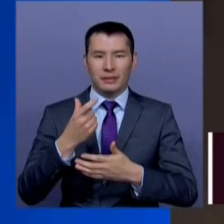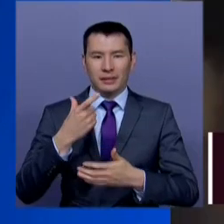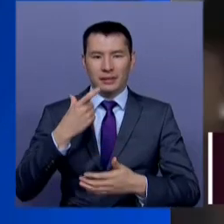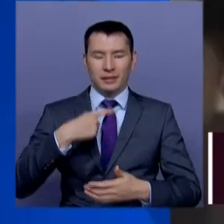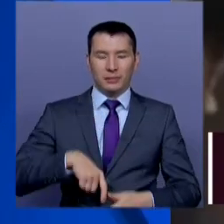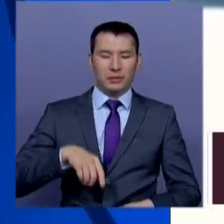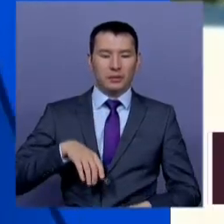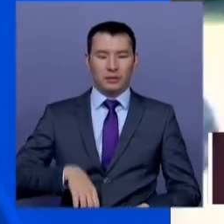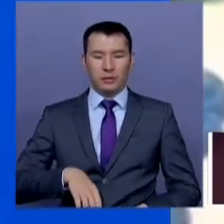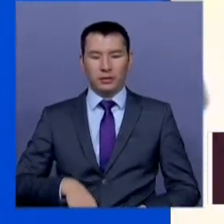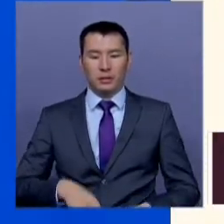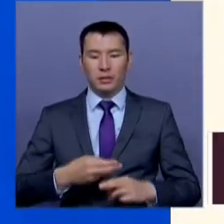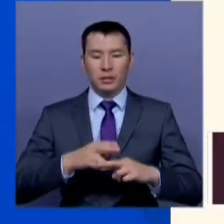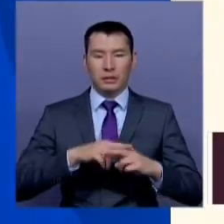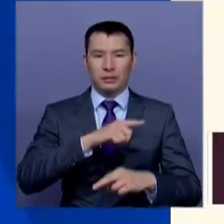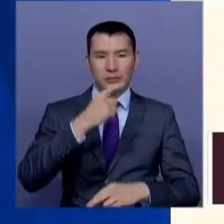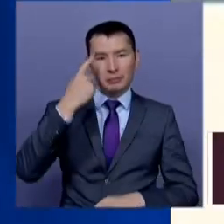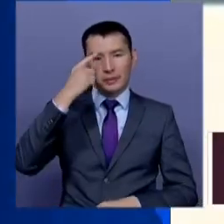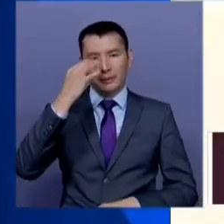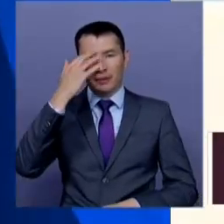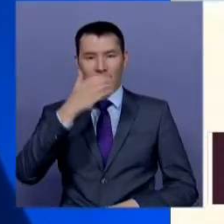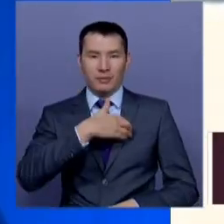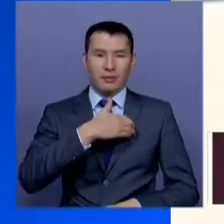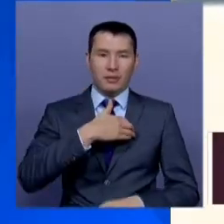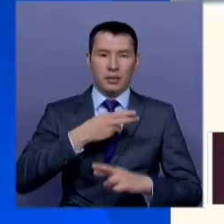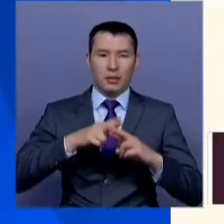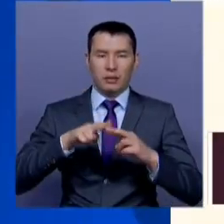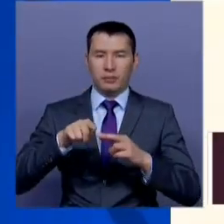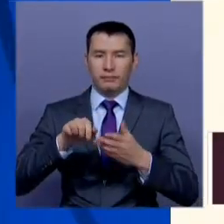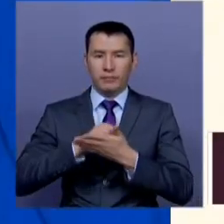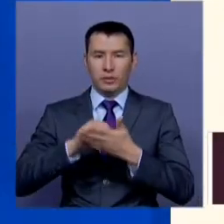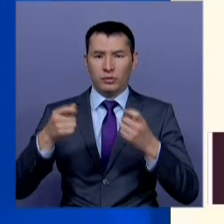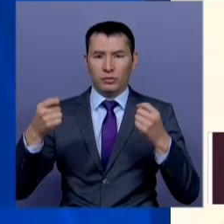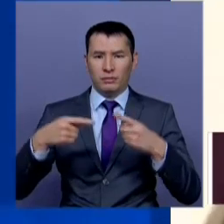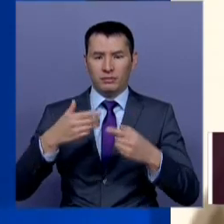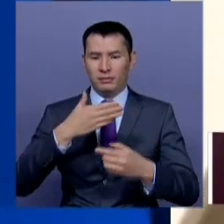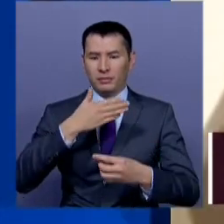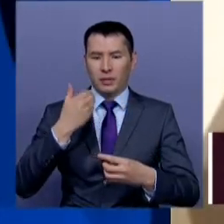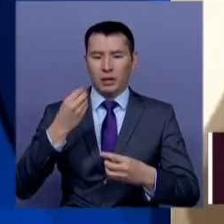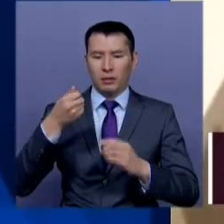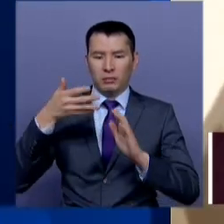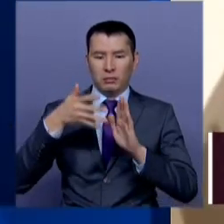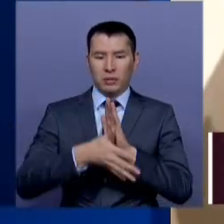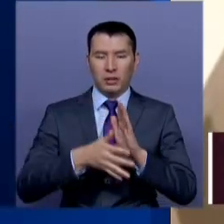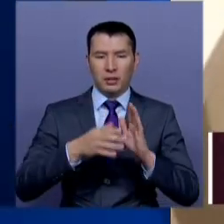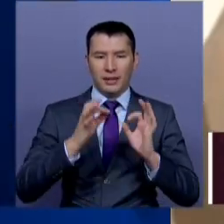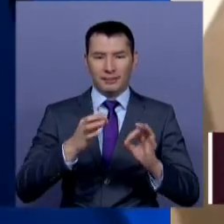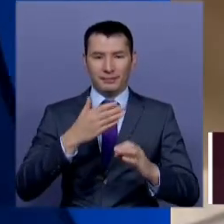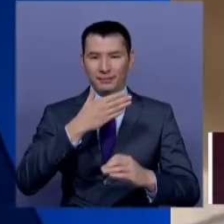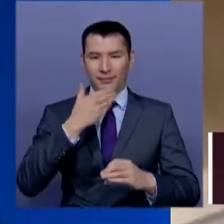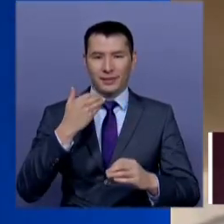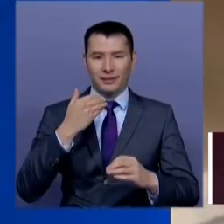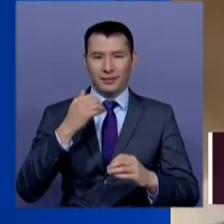и руководили. Предприимчивые люди, предоставляя несоответствующие действительности затраты на совершенствование технологических процессов